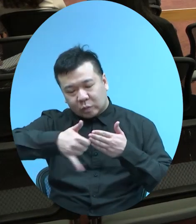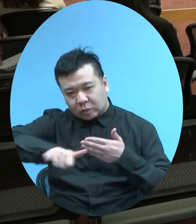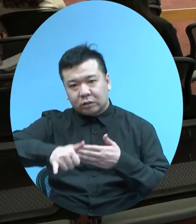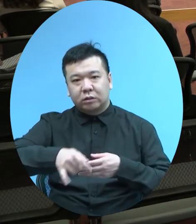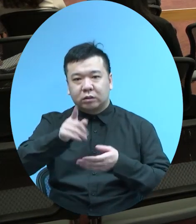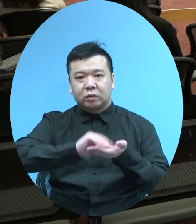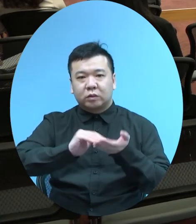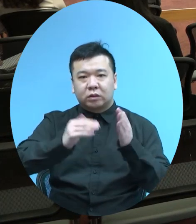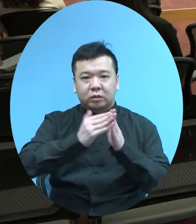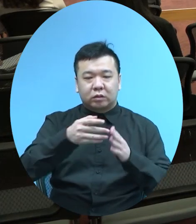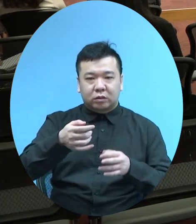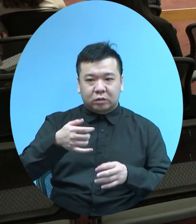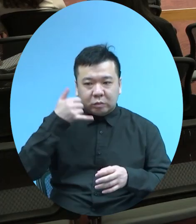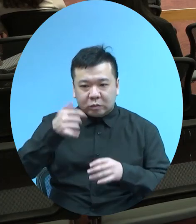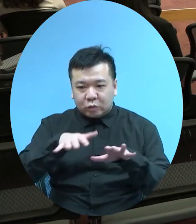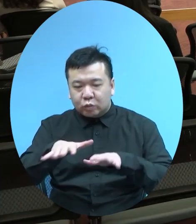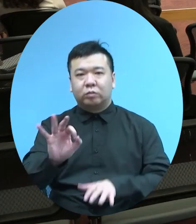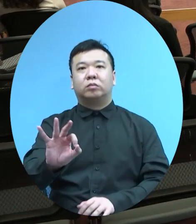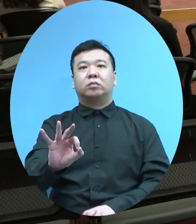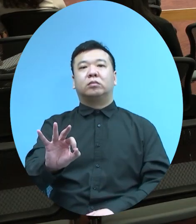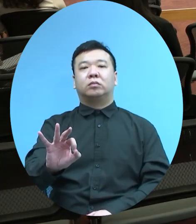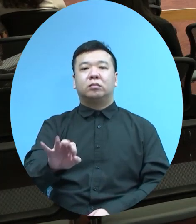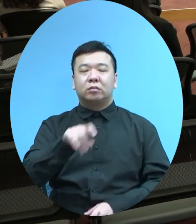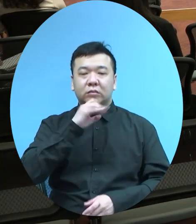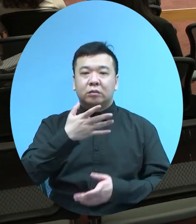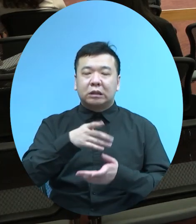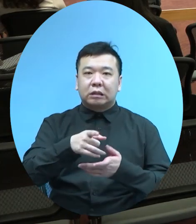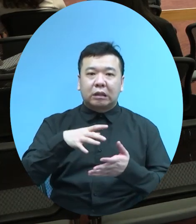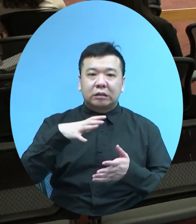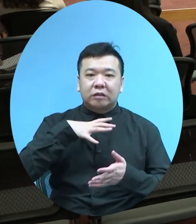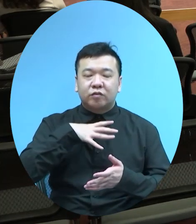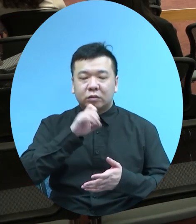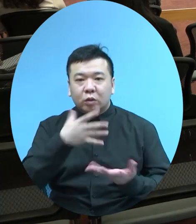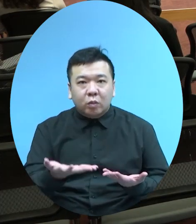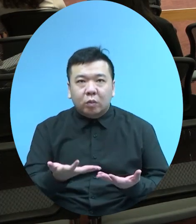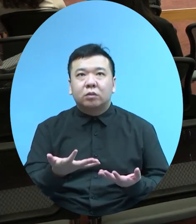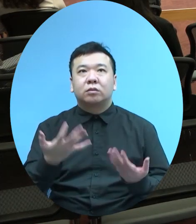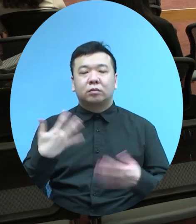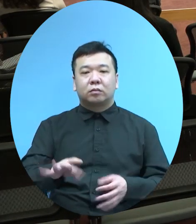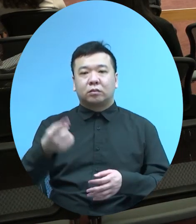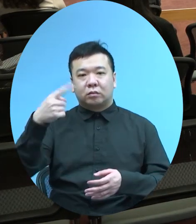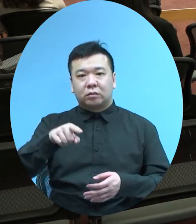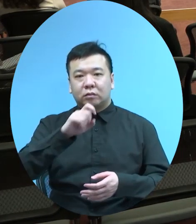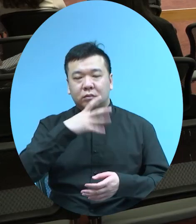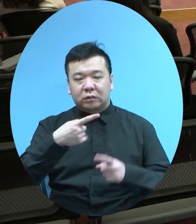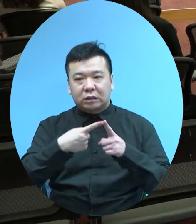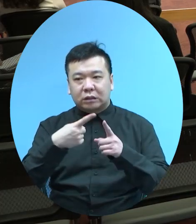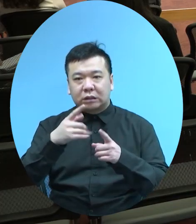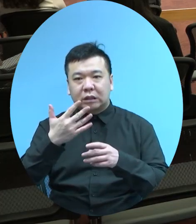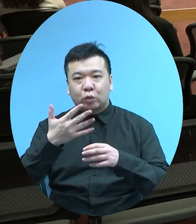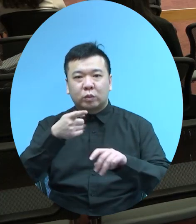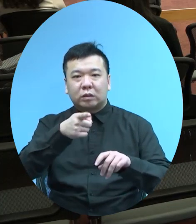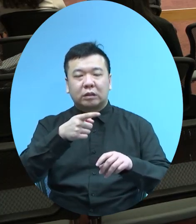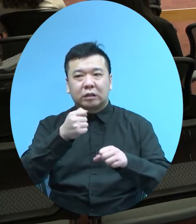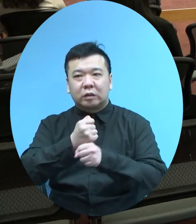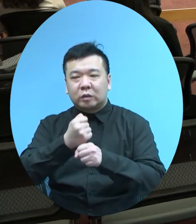就衛生署嗰邊接報之後就沒有處理到。請問當中有冇咁嘅情況咧？同埋會唔會涉及一啲人手唔夠嘅問題咧？